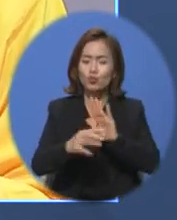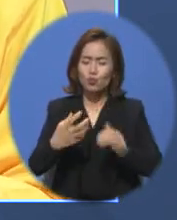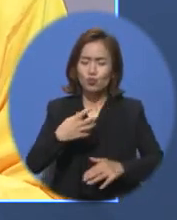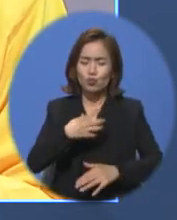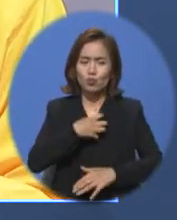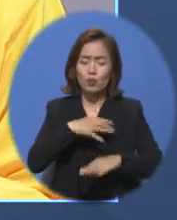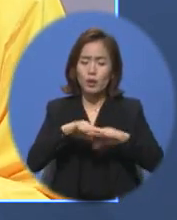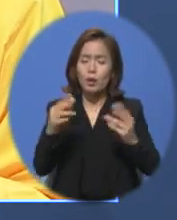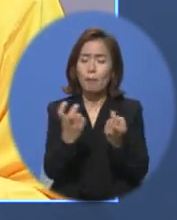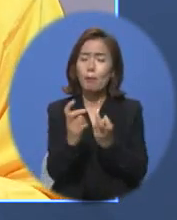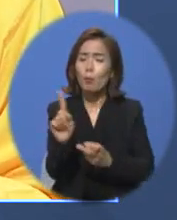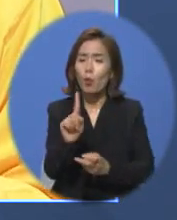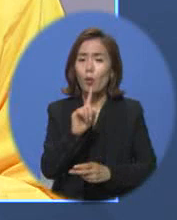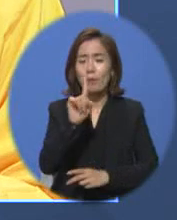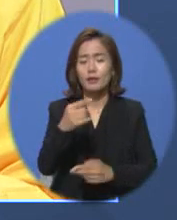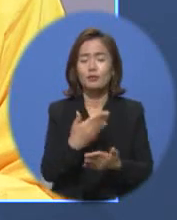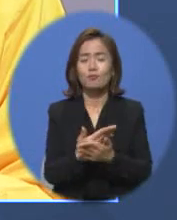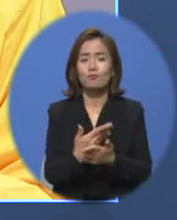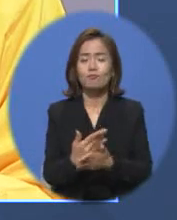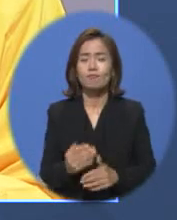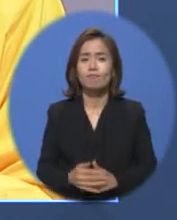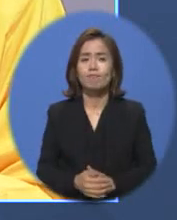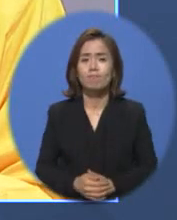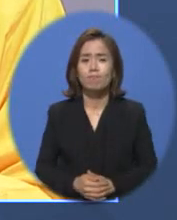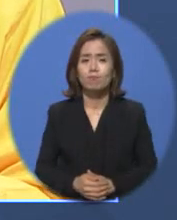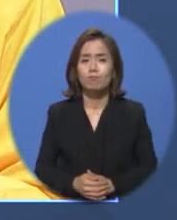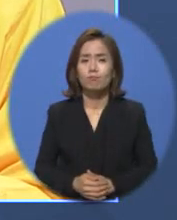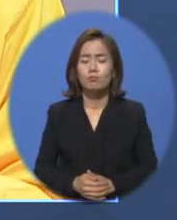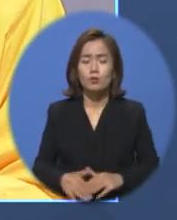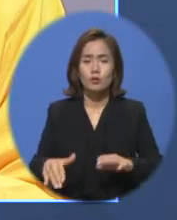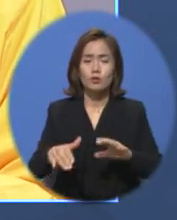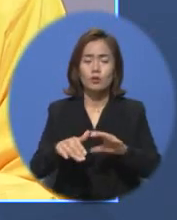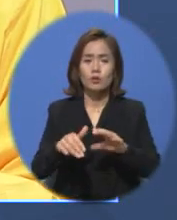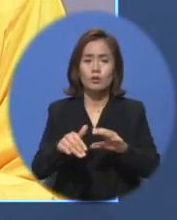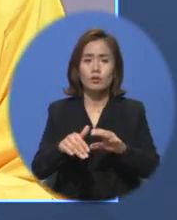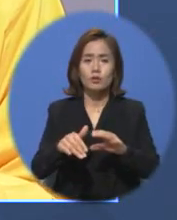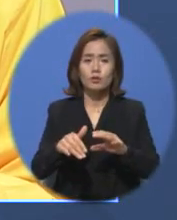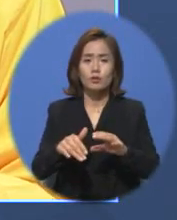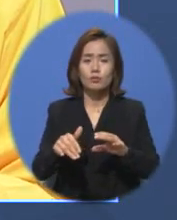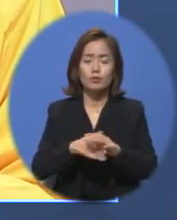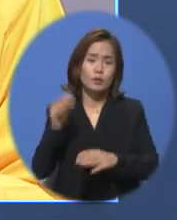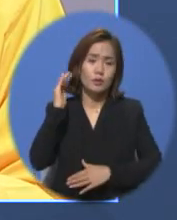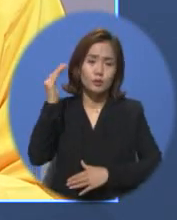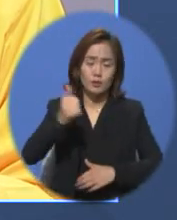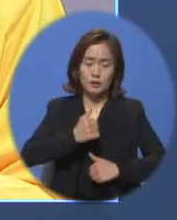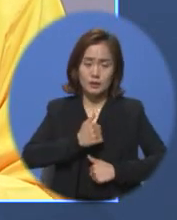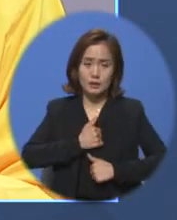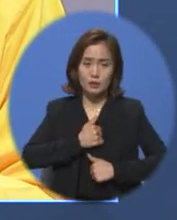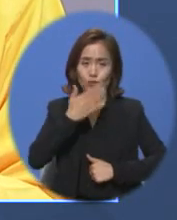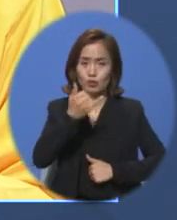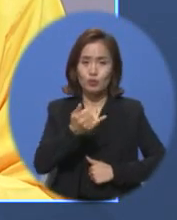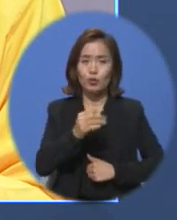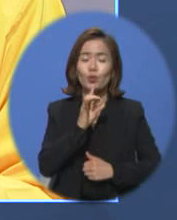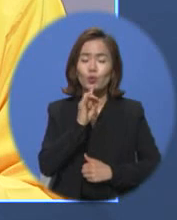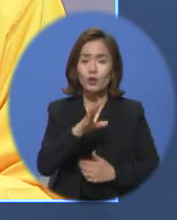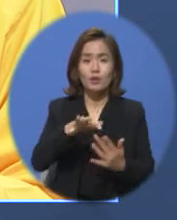기후위기에대처하기위한계획을공유해주시면감사하겠습니다. 예.대통령을보호할유일한선택은 민주당